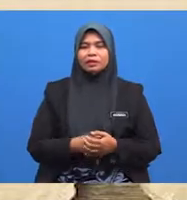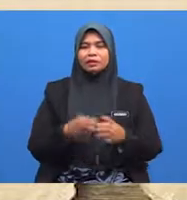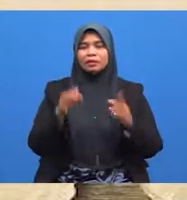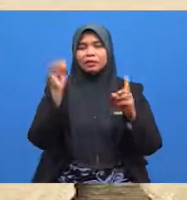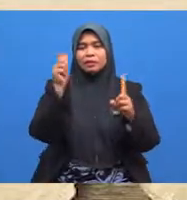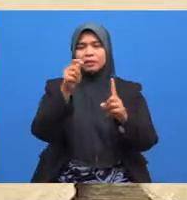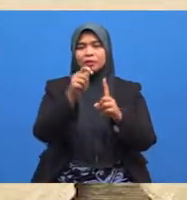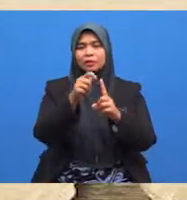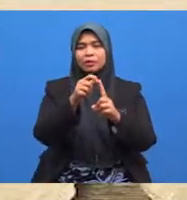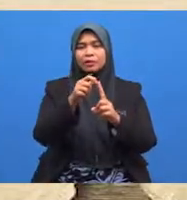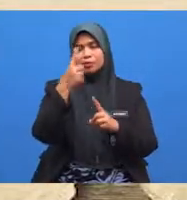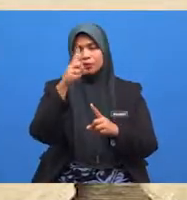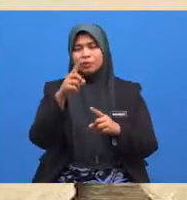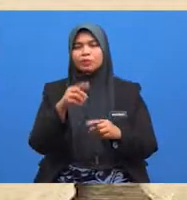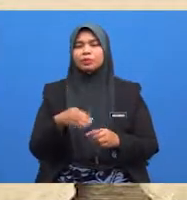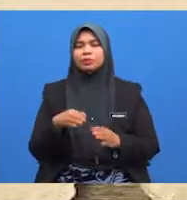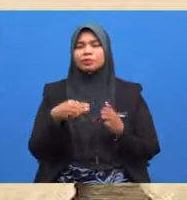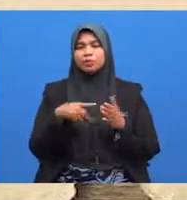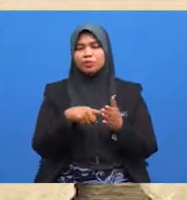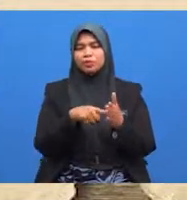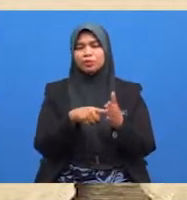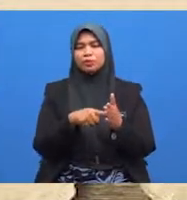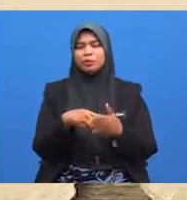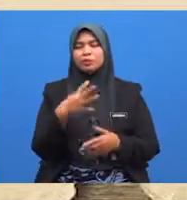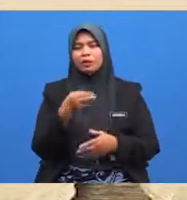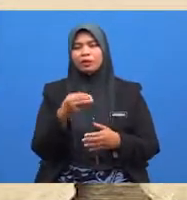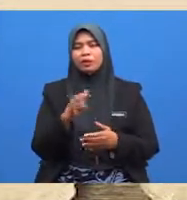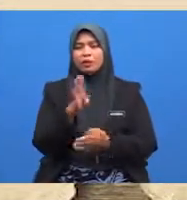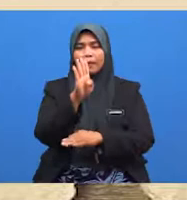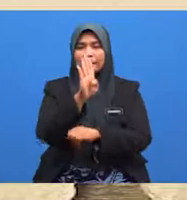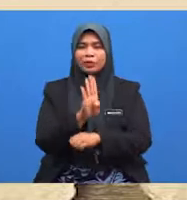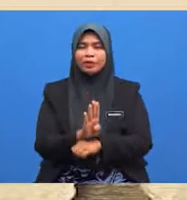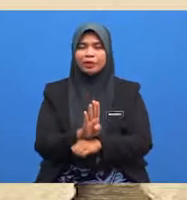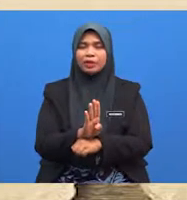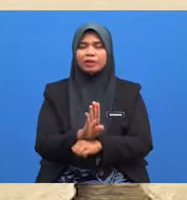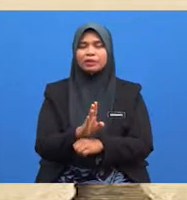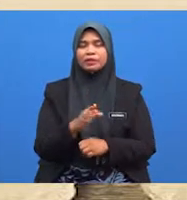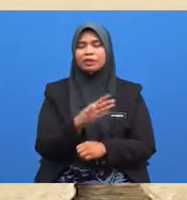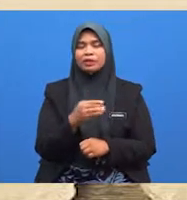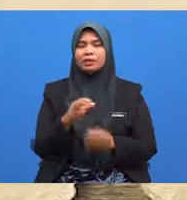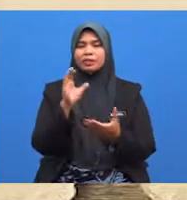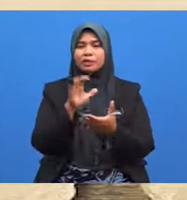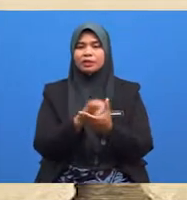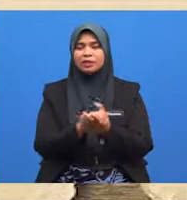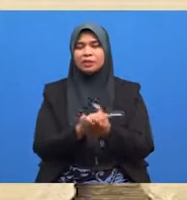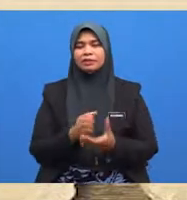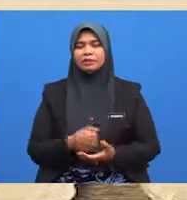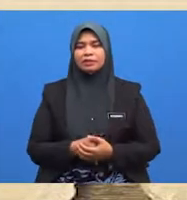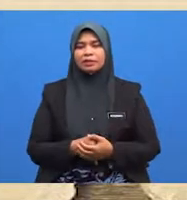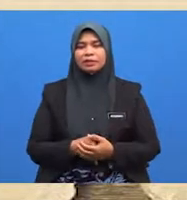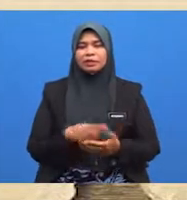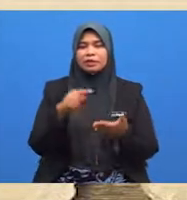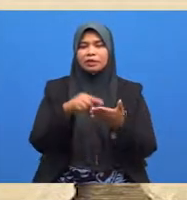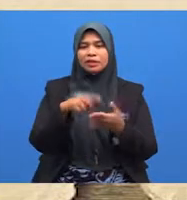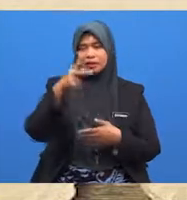bertujuan memaparkan pengaruh budaya atau kepercayaan dari perspektif Islam. Hal ini